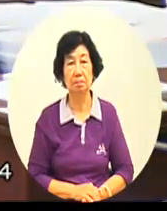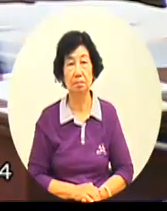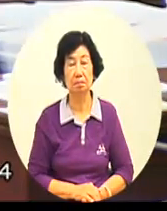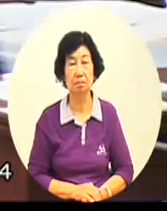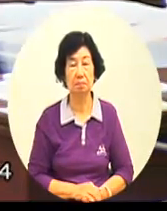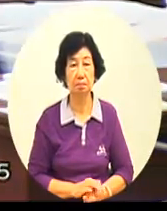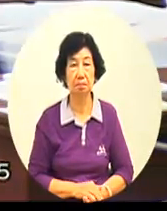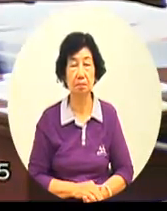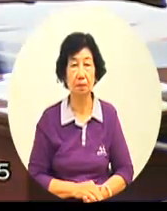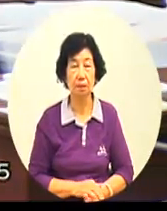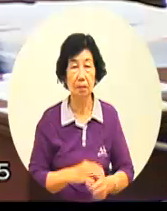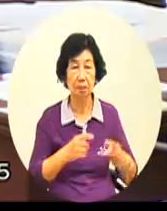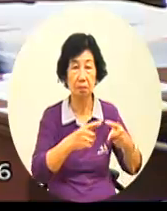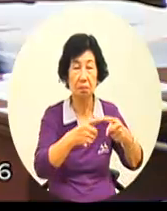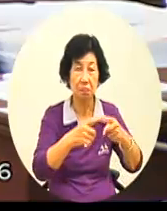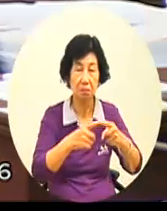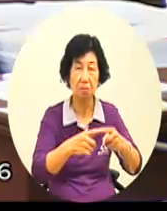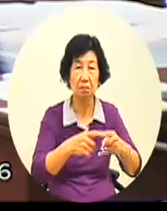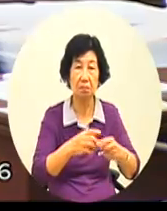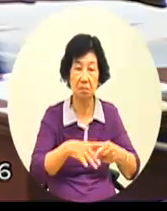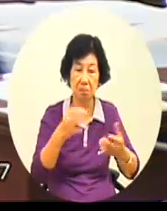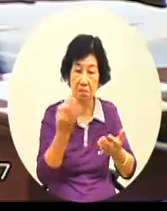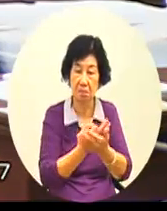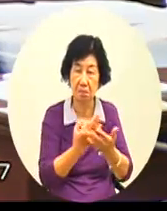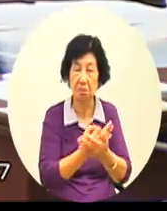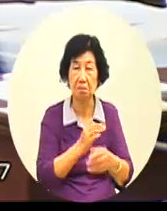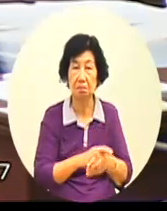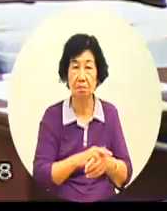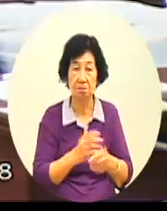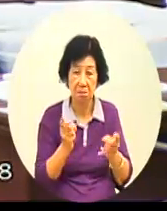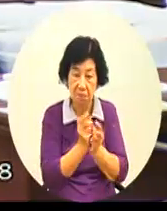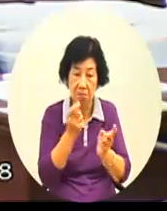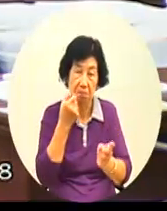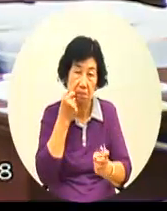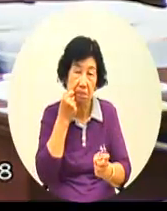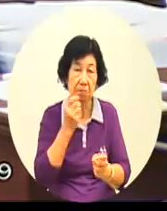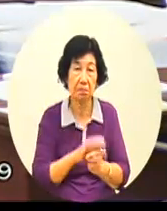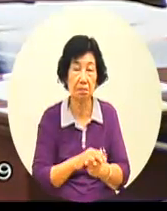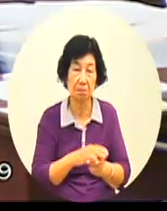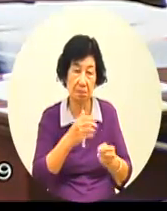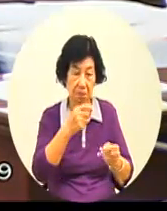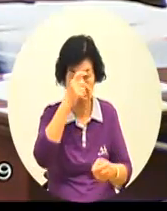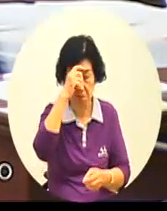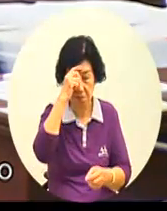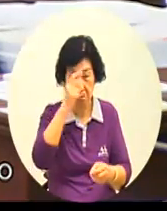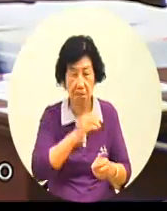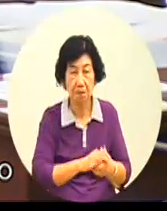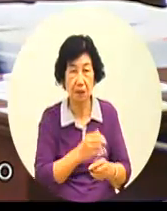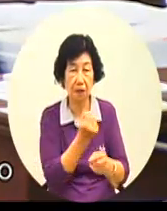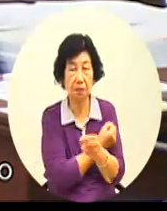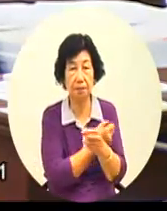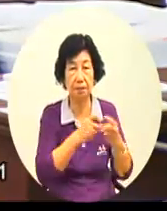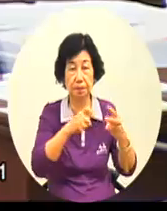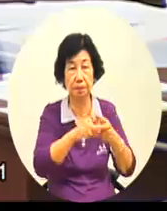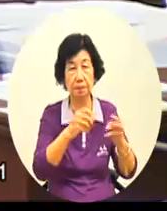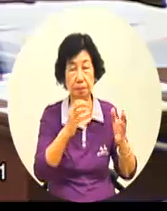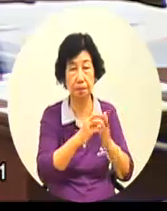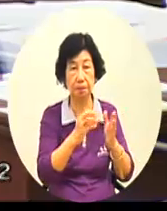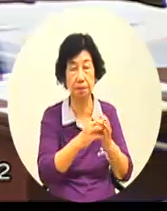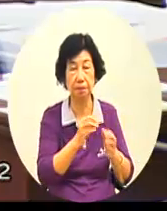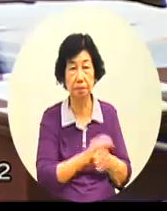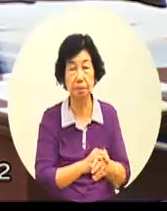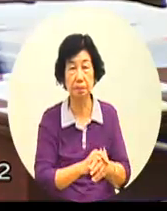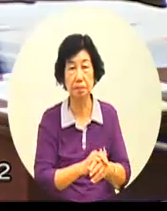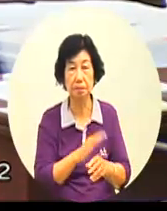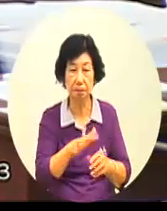上非常的真的有困难，待会我就会请教要求劳工局在这个部分怎么样统力的合